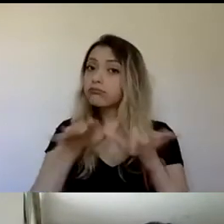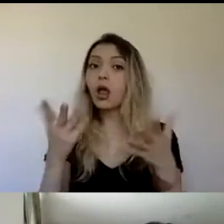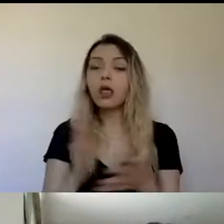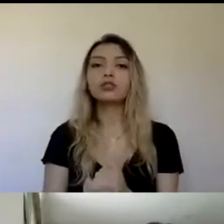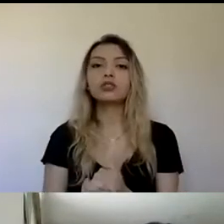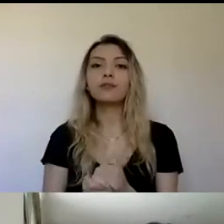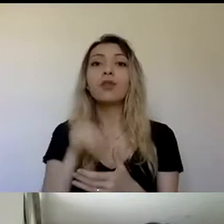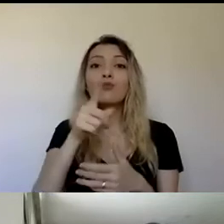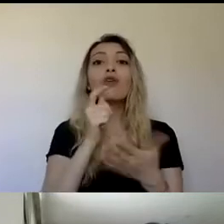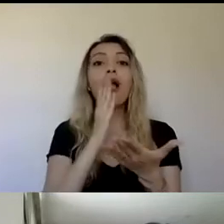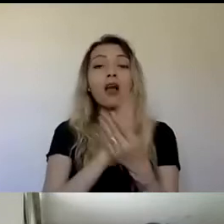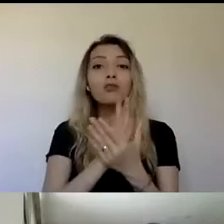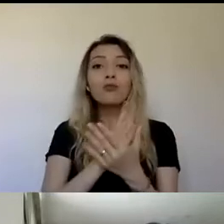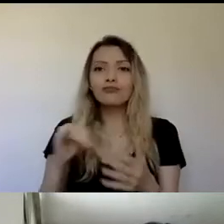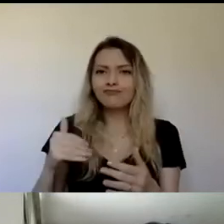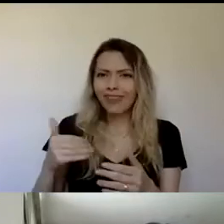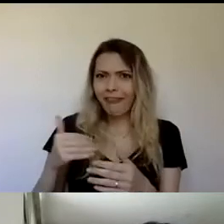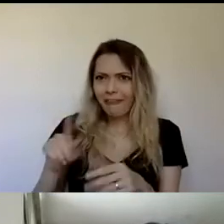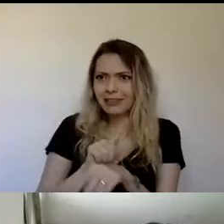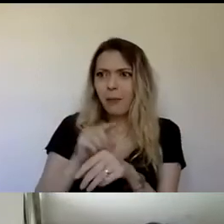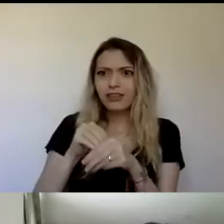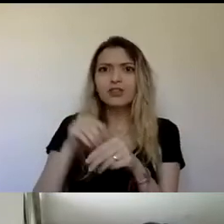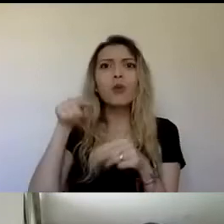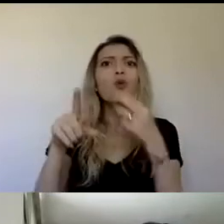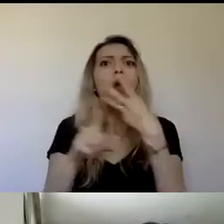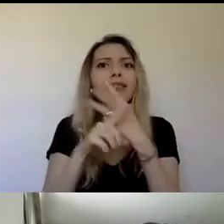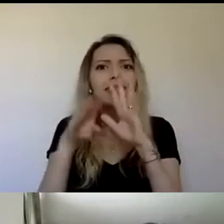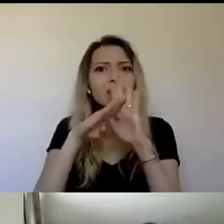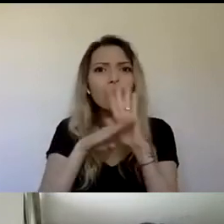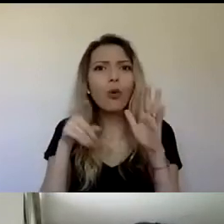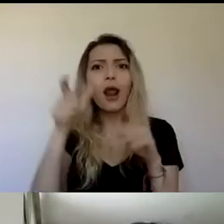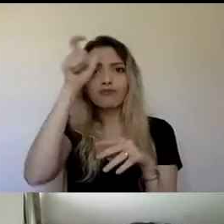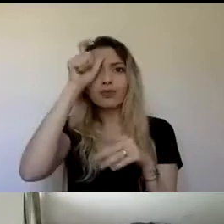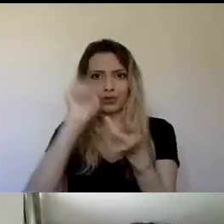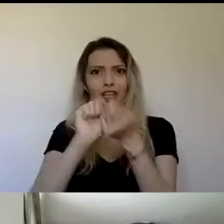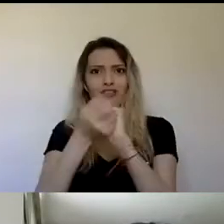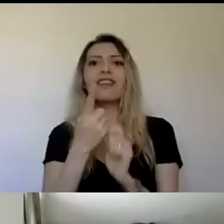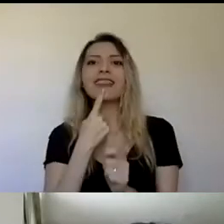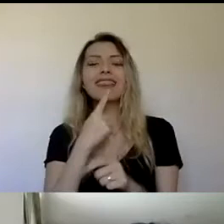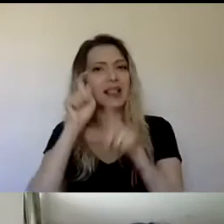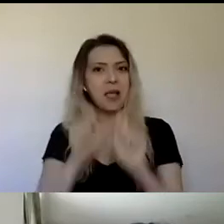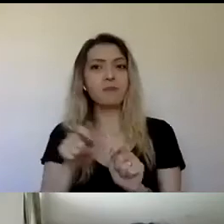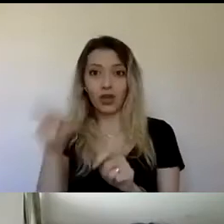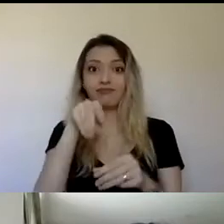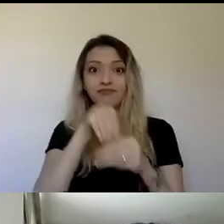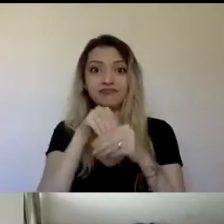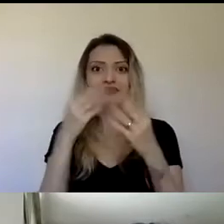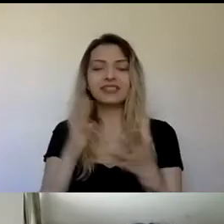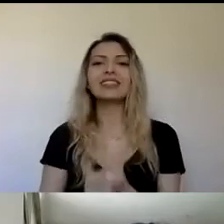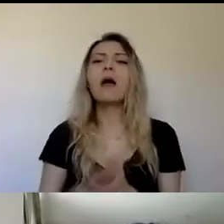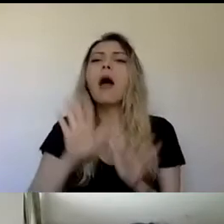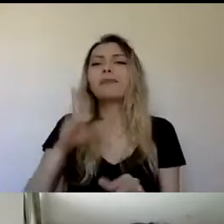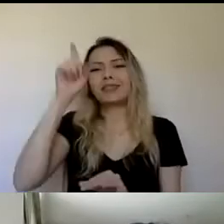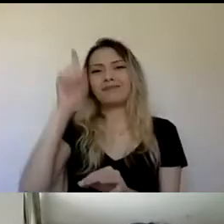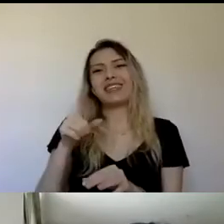Etkiniz Türkçe olarak sizlere sunacak herkese. Ama ondan önce hani böyle bir webinarle de size